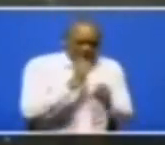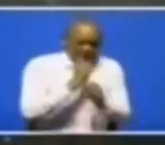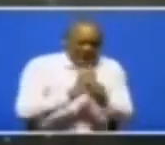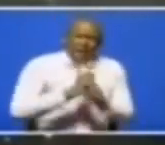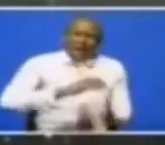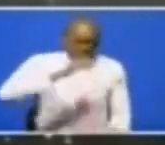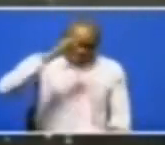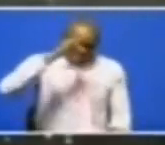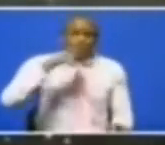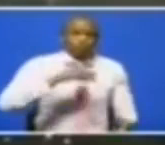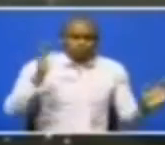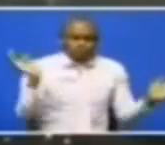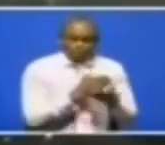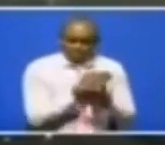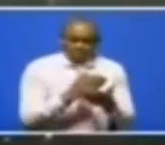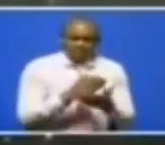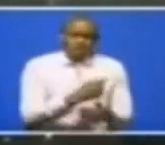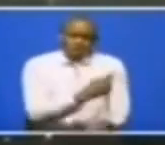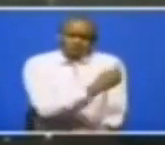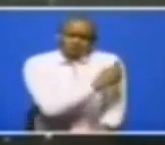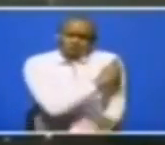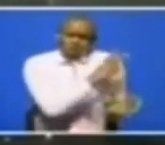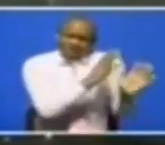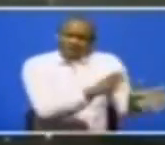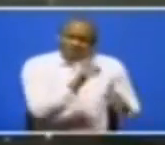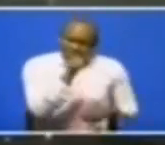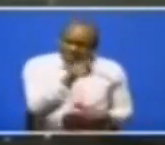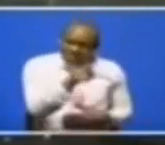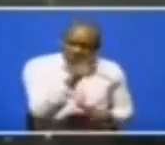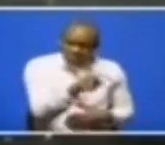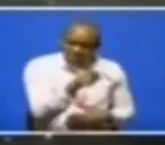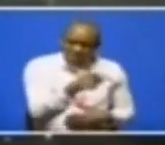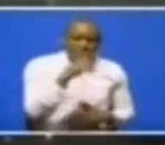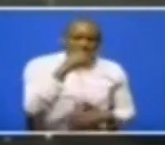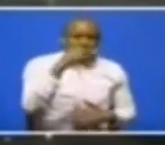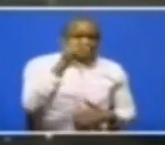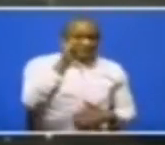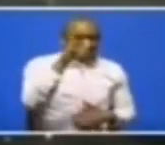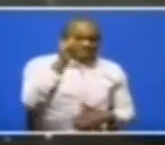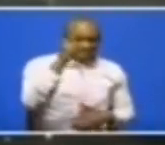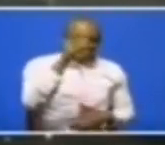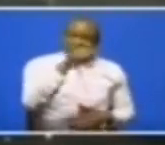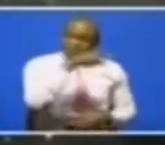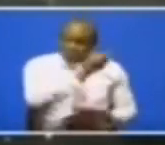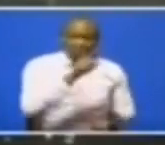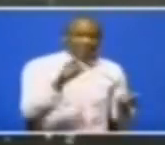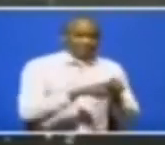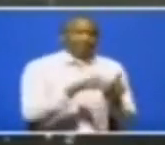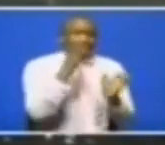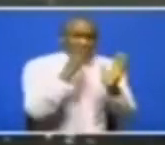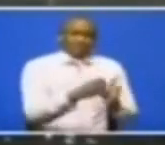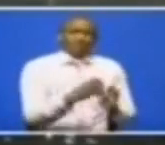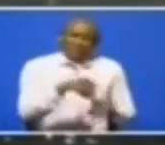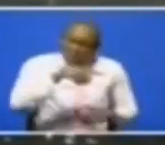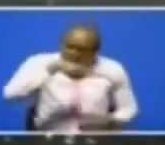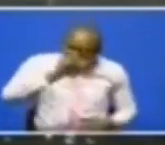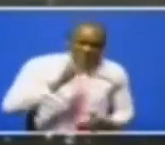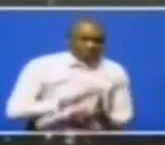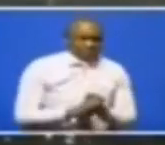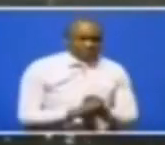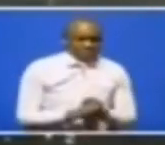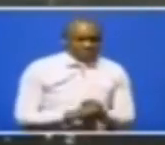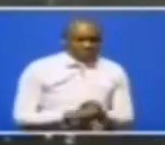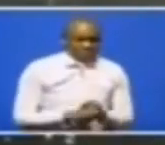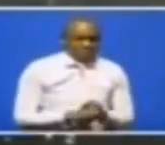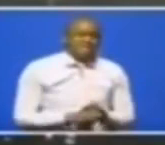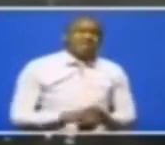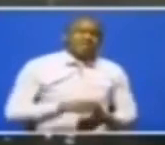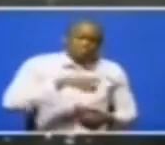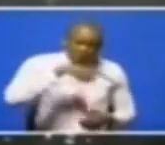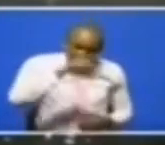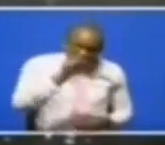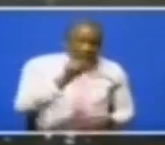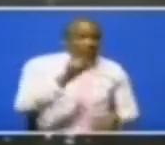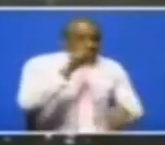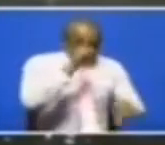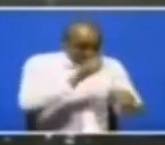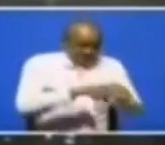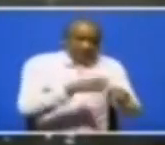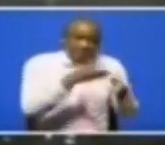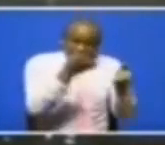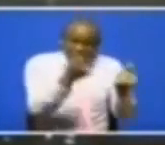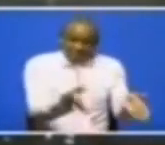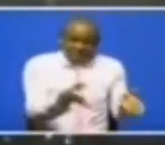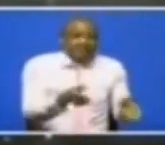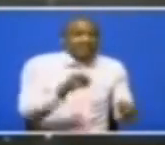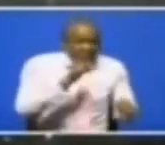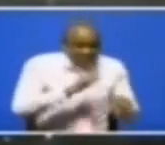mzima. Daktari Japheth Kavinga ni kiongozi wa namna hiyo, kwamba yeye anakuwepo